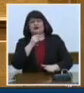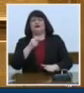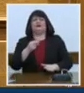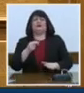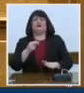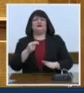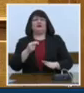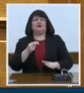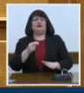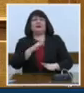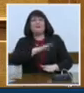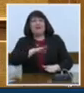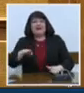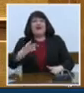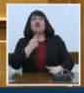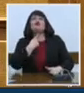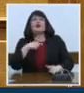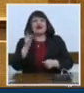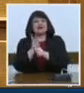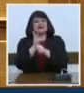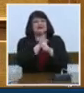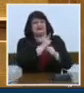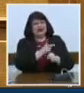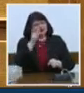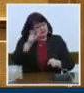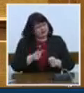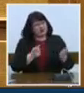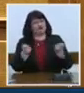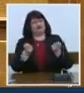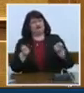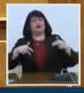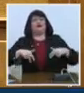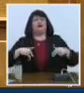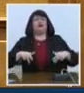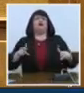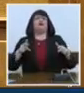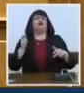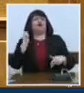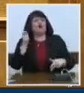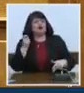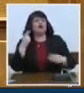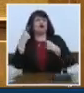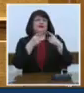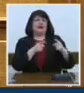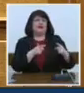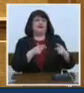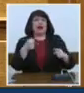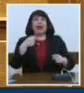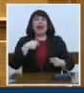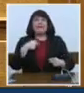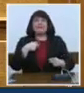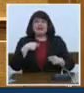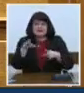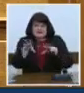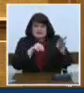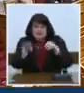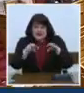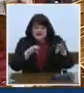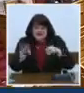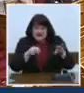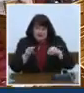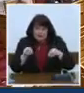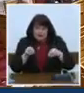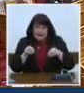μας δουλειά λοιπόν, η δικιά μας δουλειά είναι η συνοχή και η σωστή